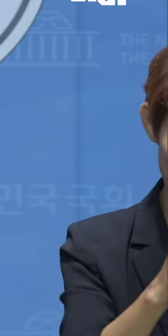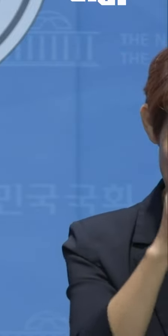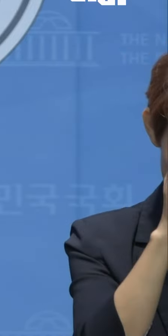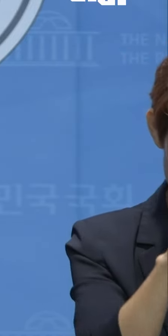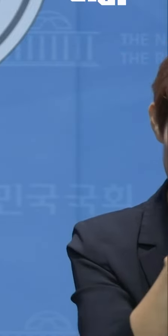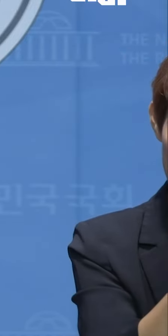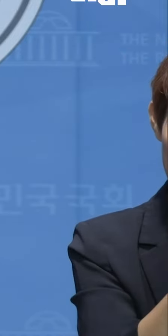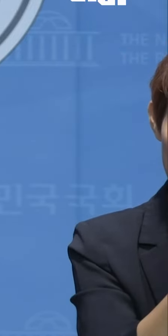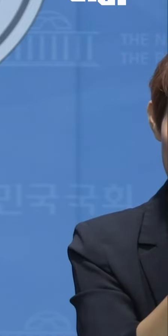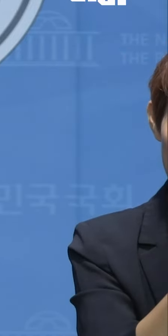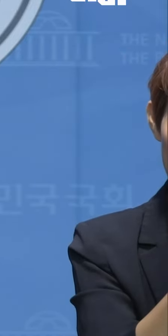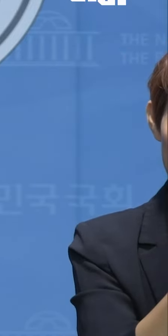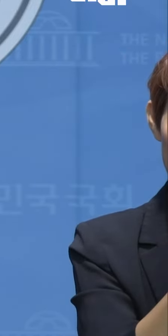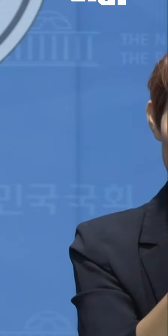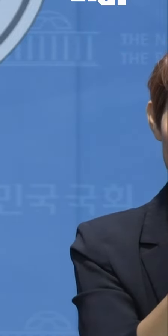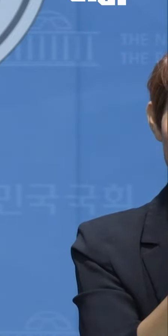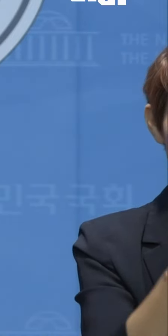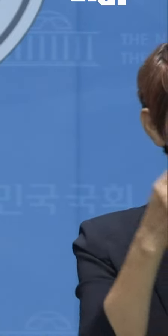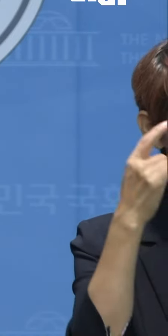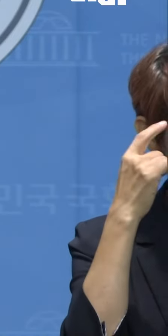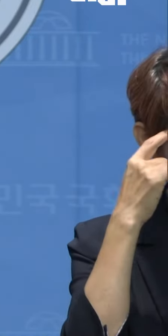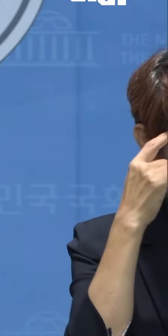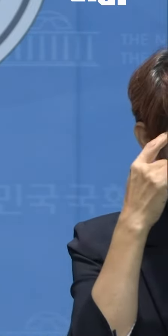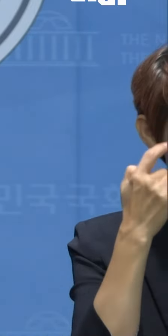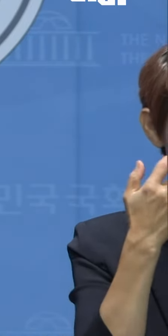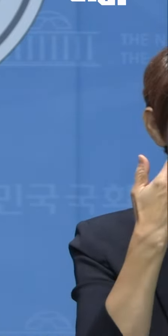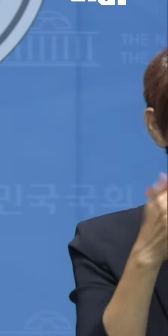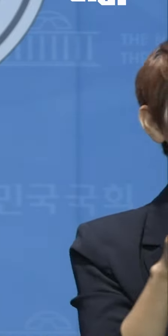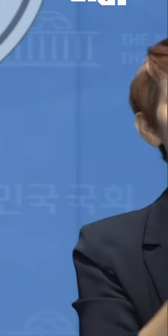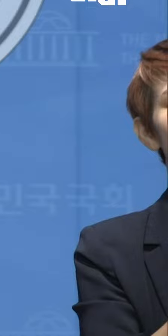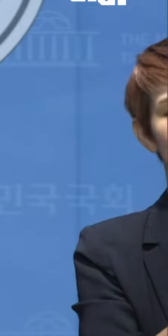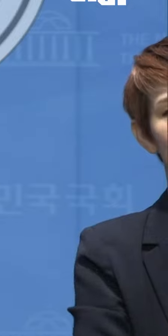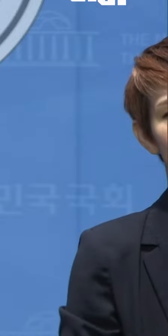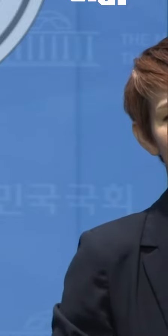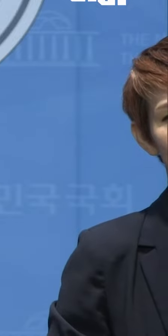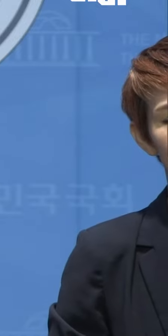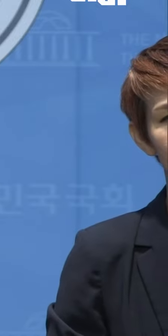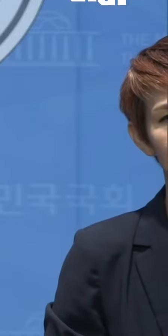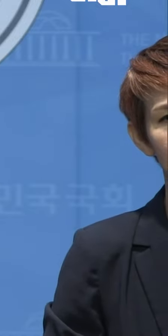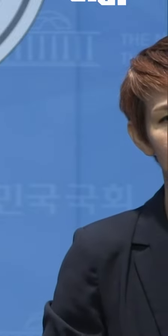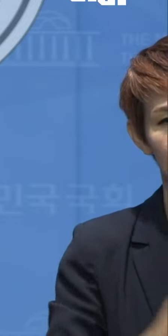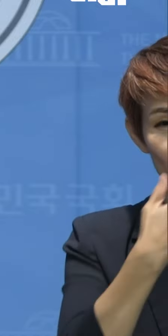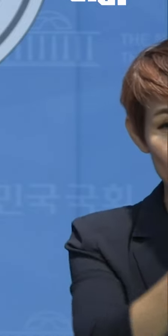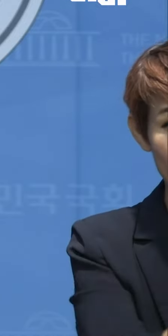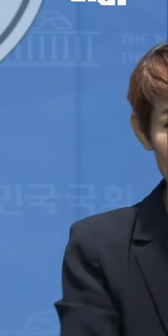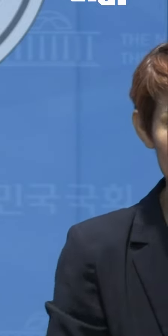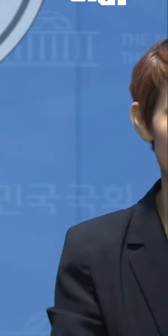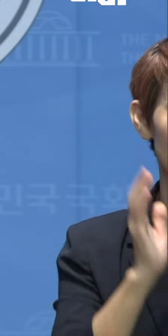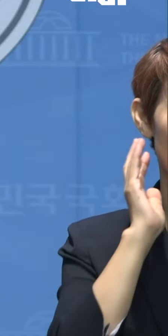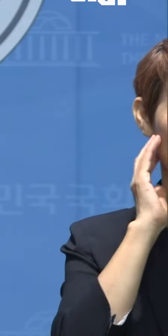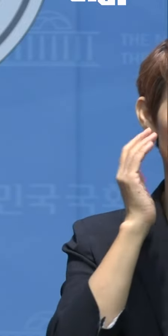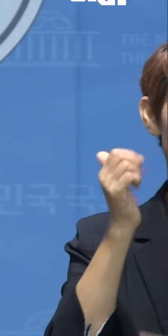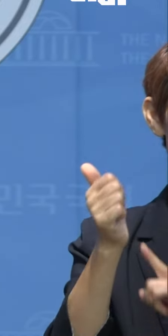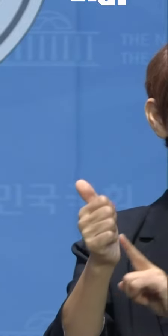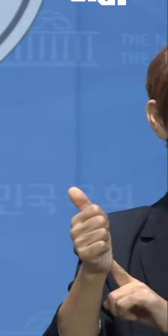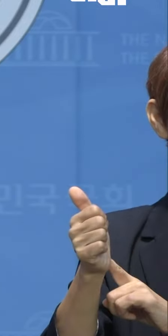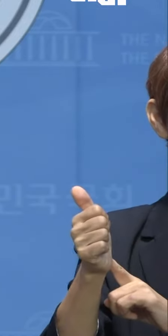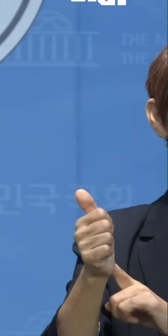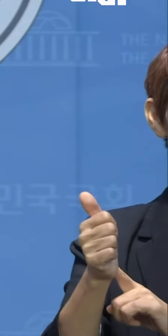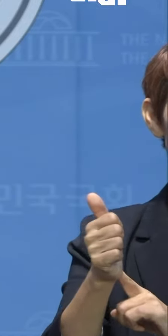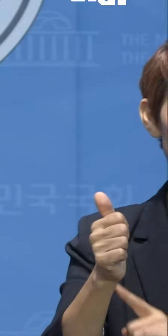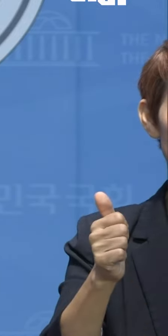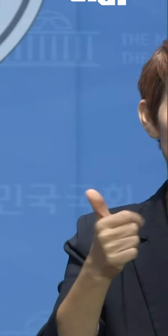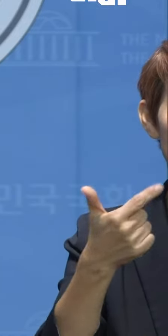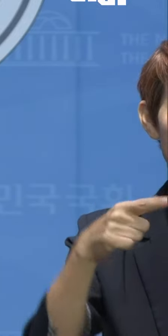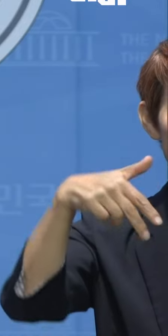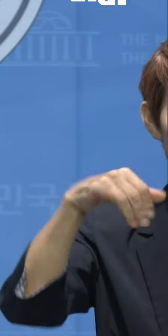짚어보면 그들의 이러한 의도가 명확해 보입니다 민주당은 대통령이 나치식 선동을 계속하고